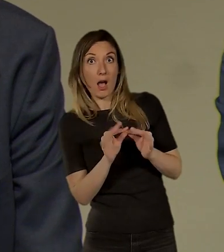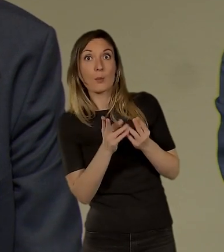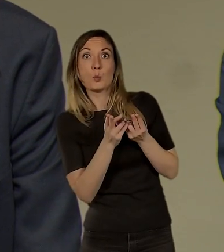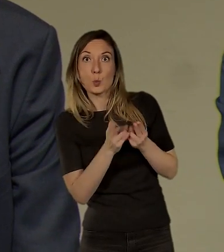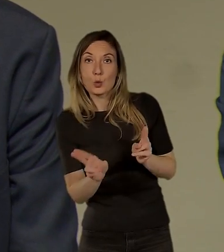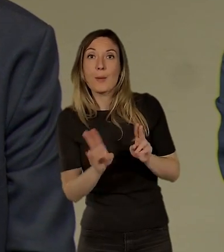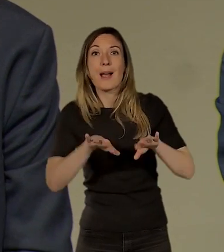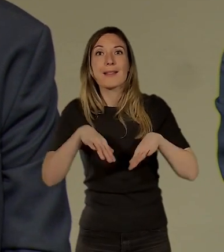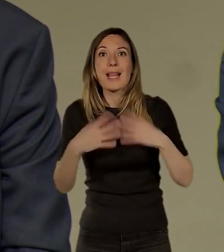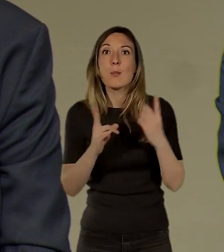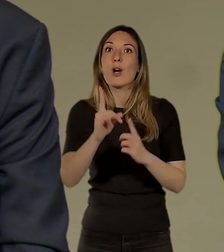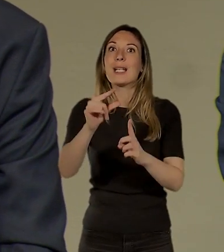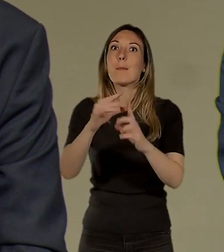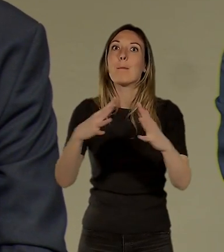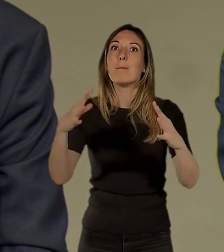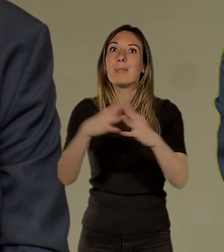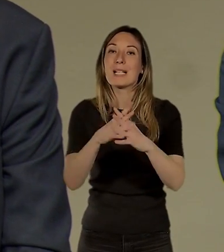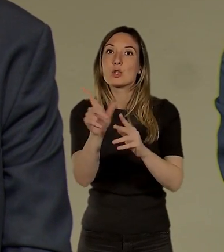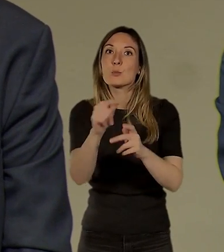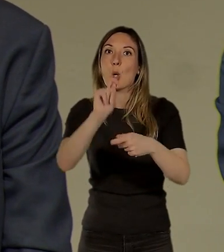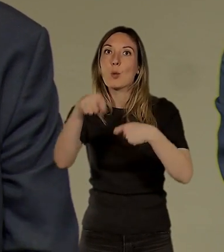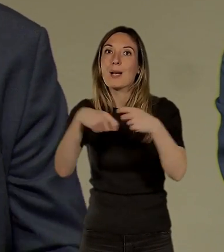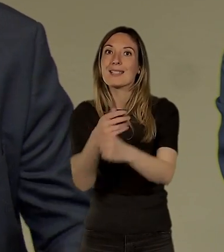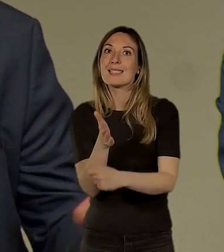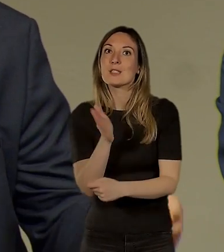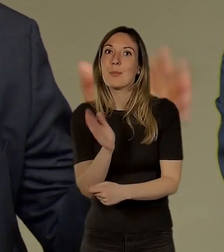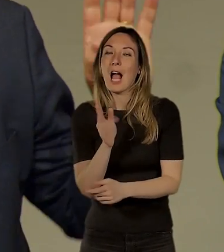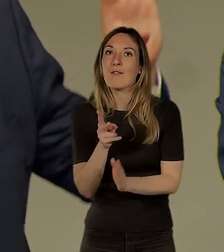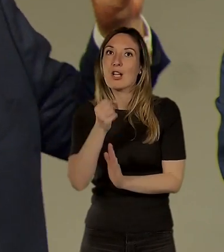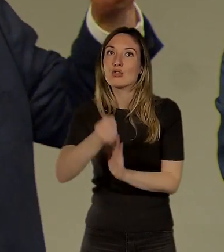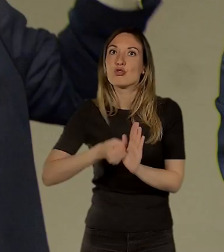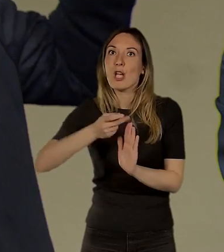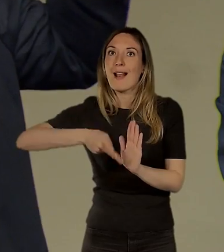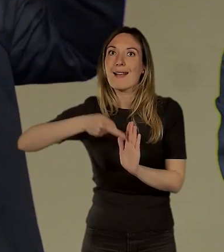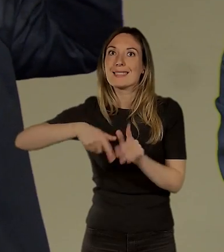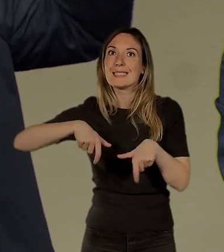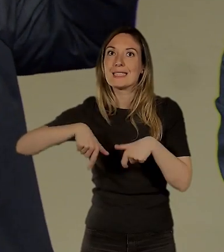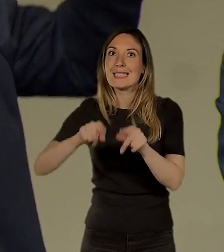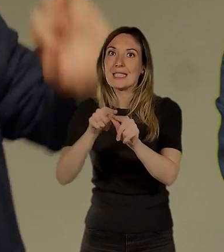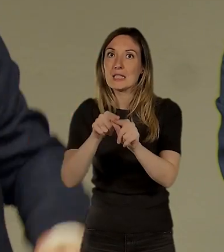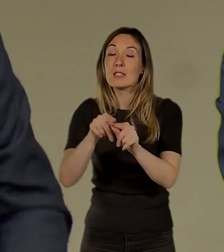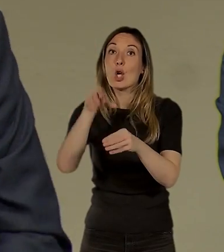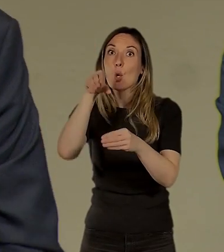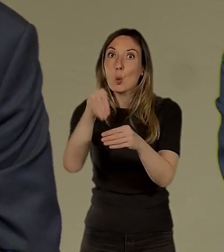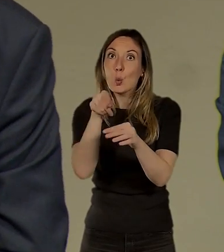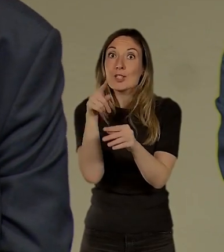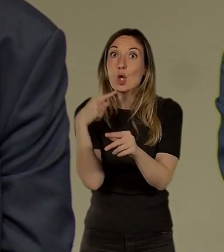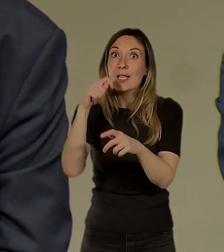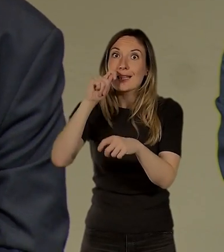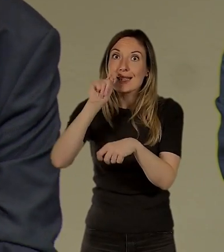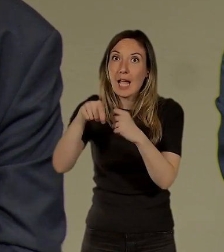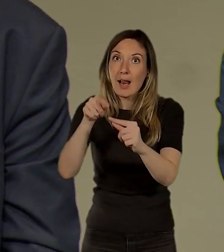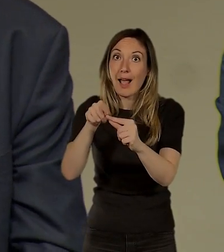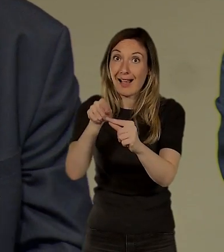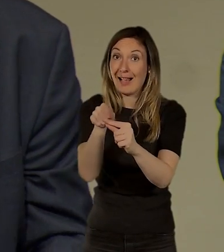IPR se správou železnic před Hlavákem, na všechny ty pazlíky, jak ukazoval Kuba